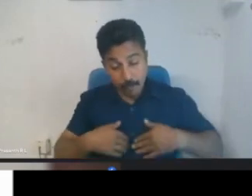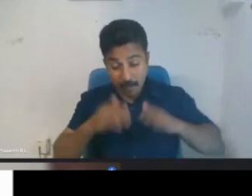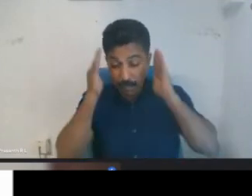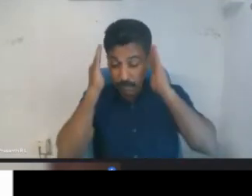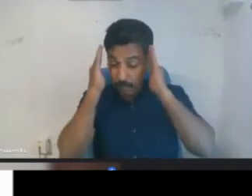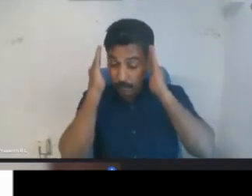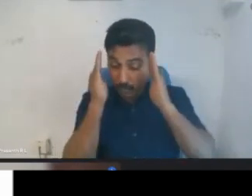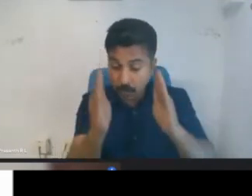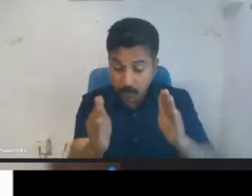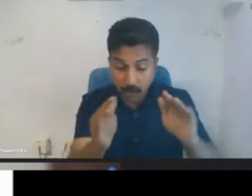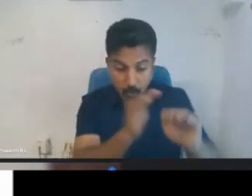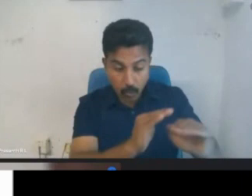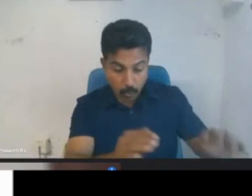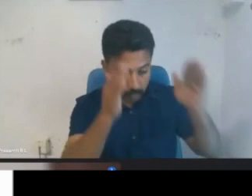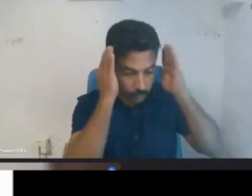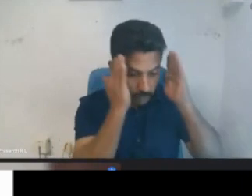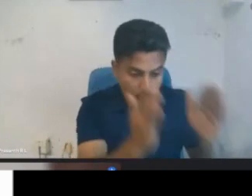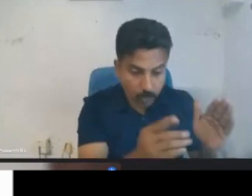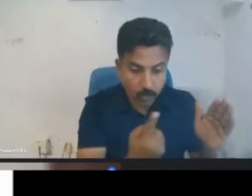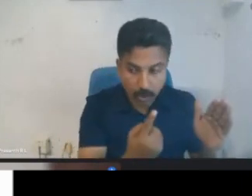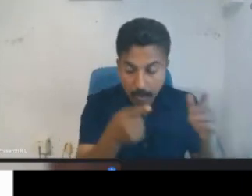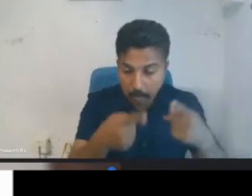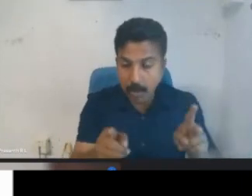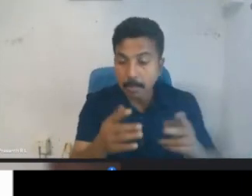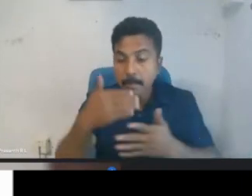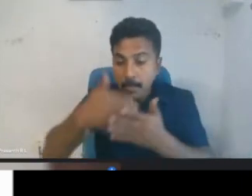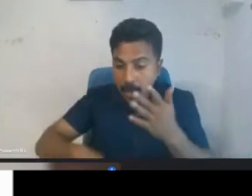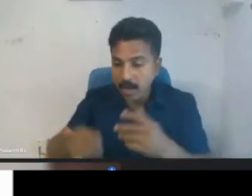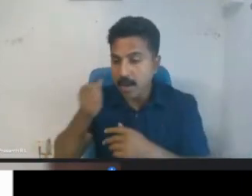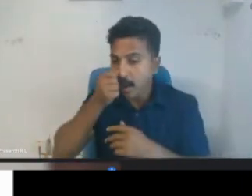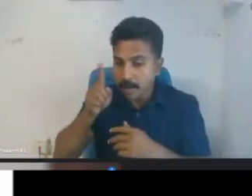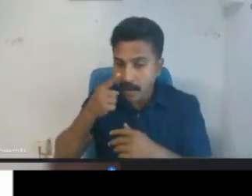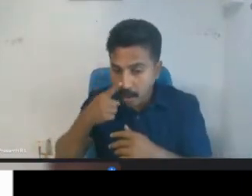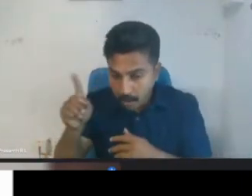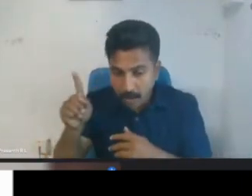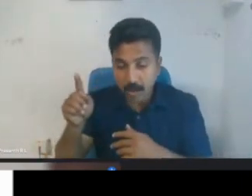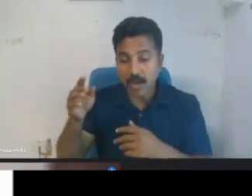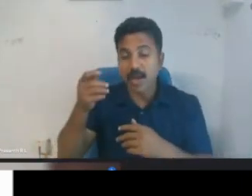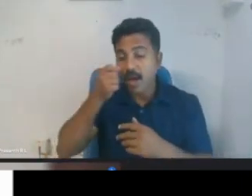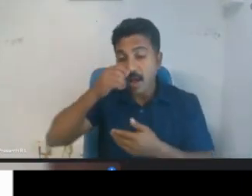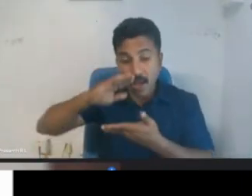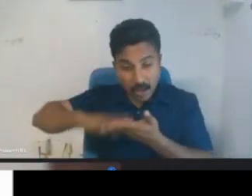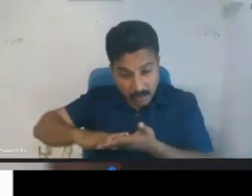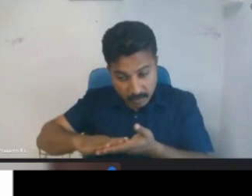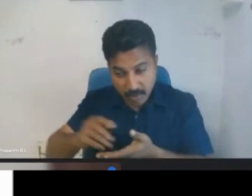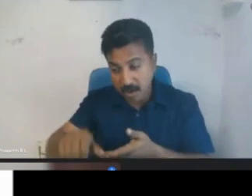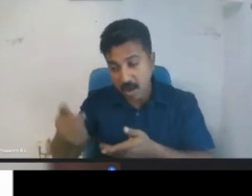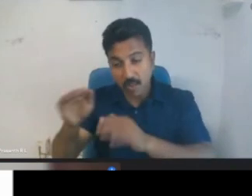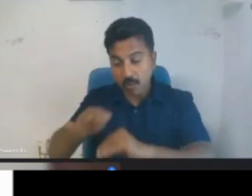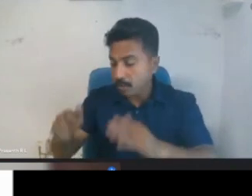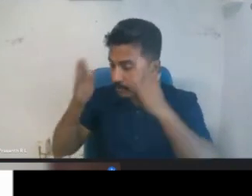ഈ പ്രത്യേക പരിചരണം വേണ്ട കുഞ്ഞിന് കൊടുക്കുമ്പോൾ കുടുംബത്തിലെ പലരെയും നമ്മൾ മനഃപൂർവ്വമല്ലാതെ മറന്നു പോകുന്നു എന്നുള്ളൊരു